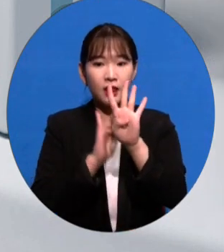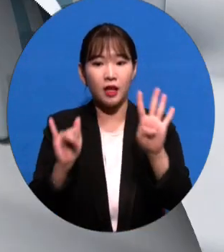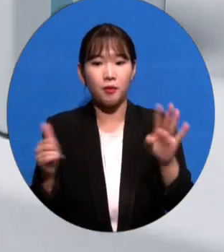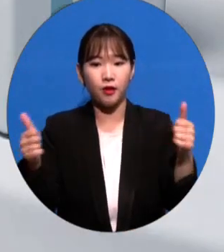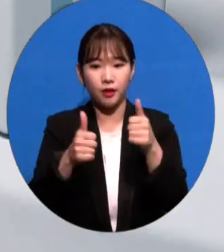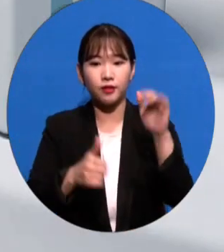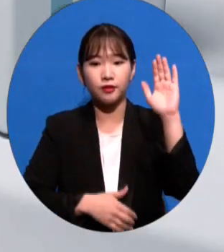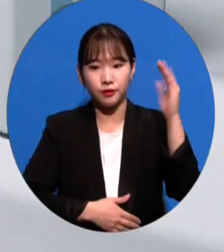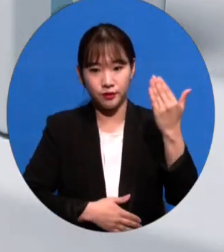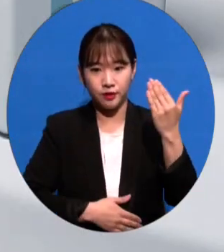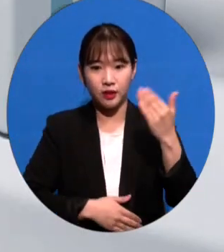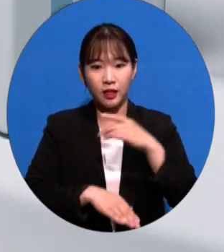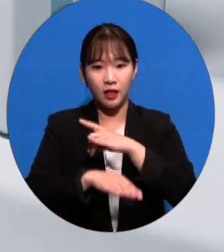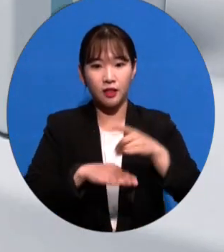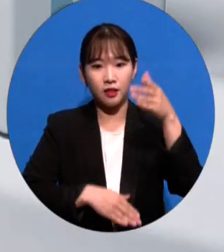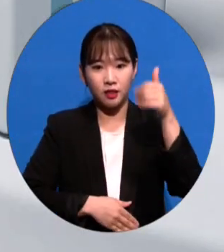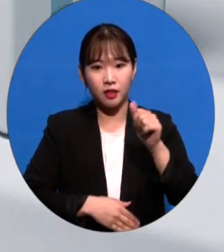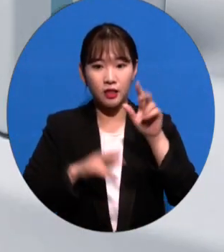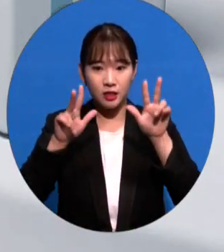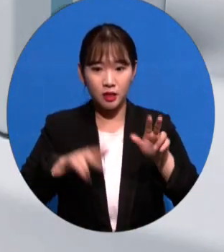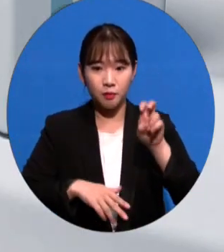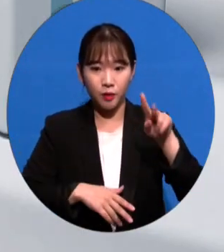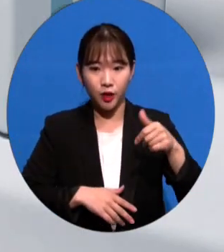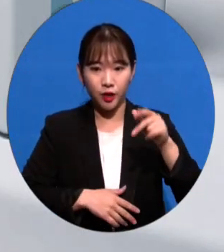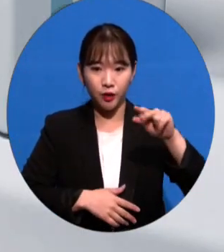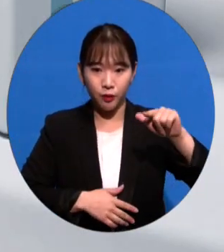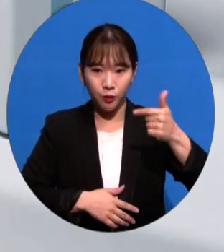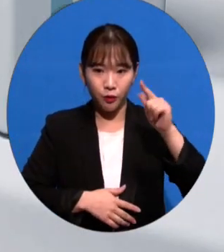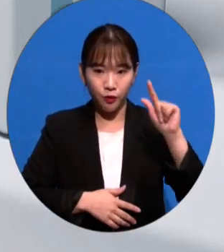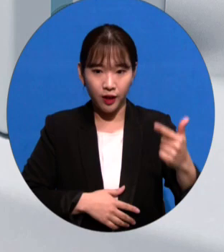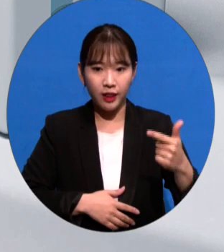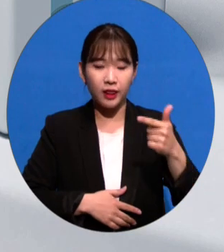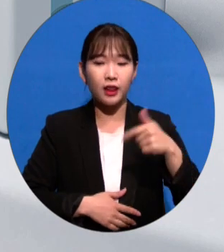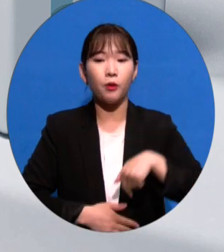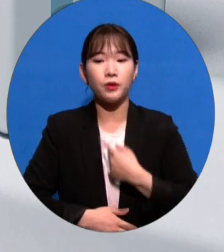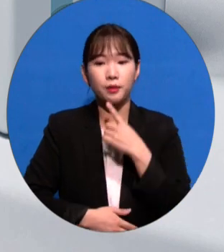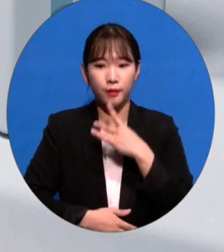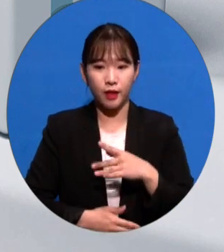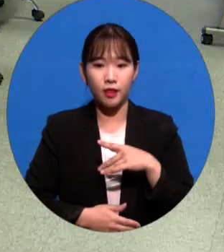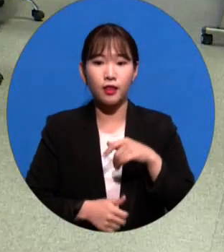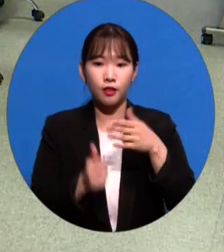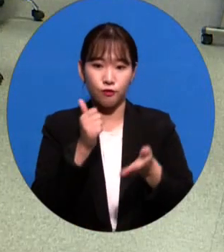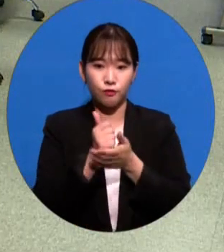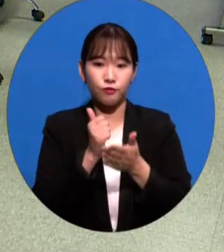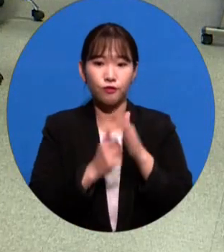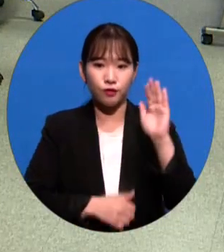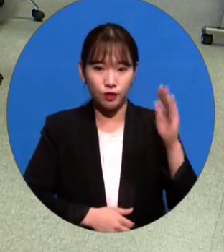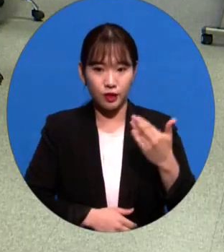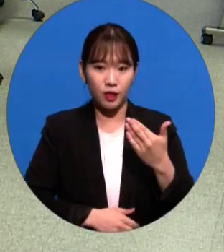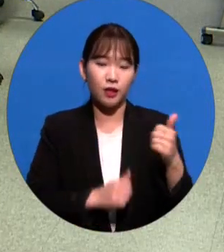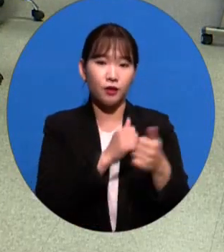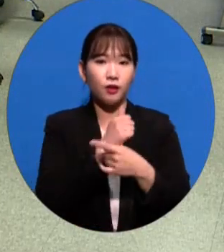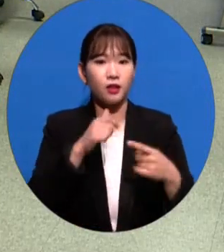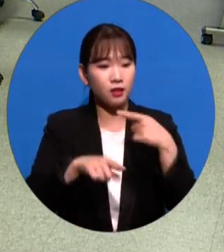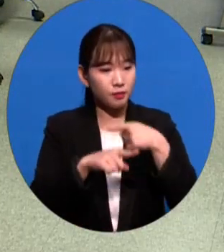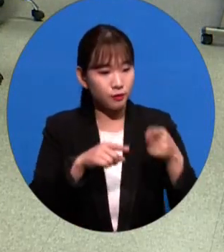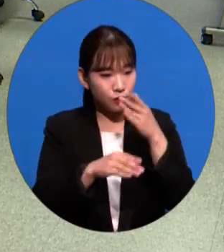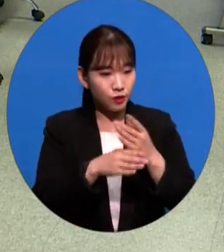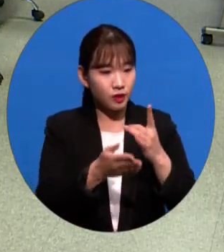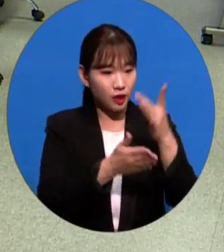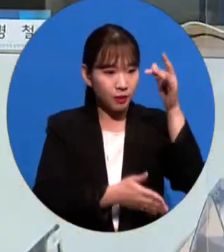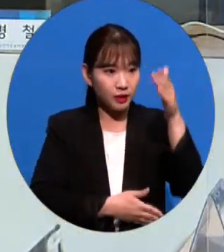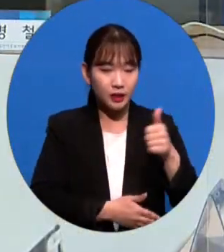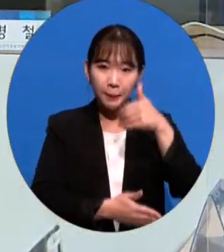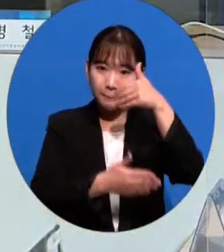결정됐습니다. 해남군수는 현 명영관 군수가 단수 추천됐습니다. 권관희는 심사 중인